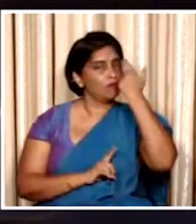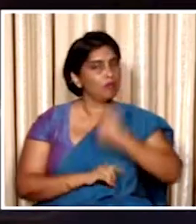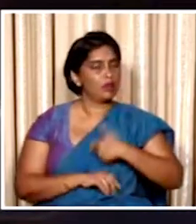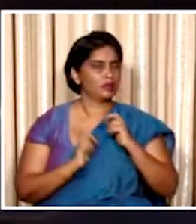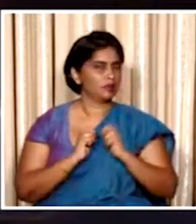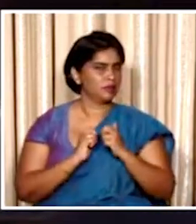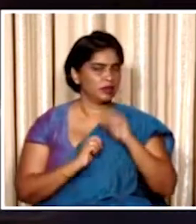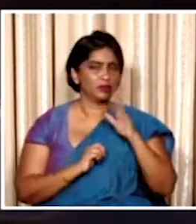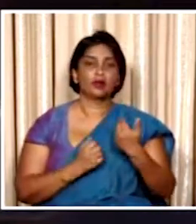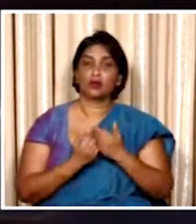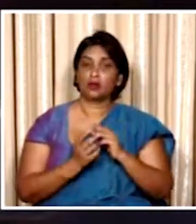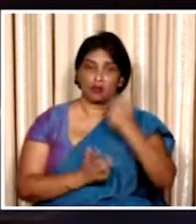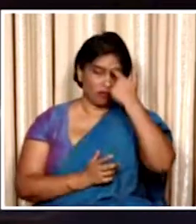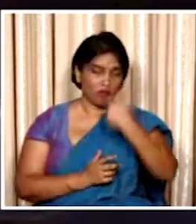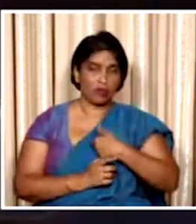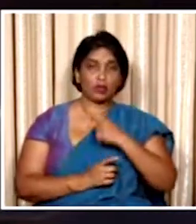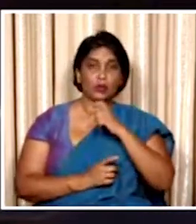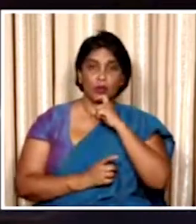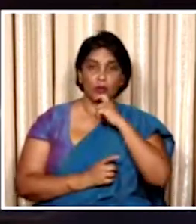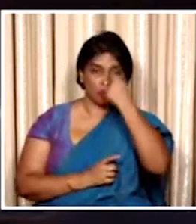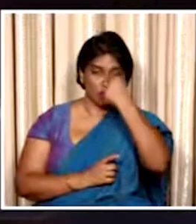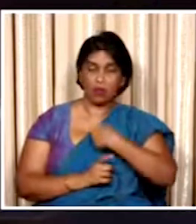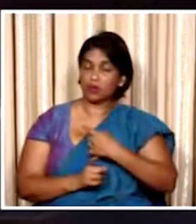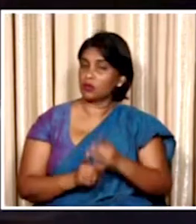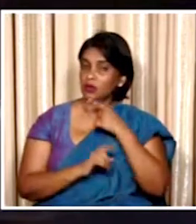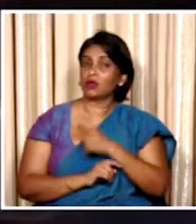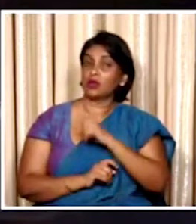මත තමන්ට එරෙහිව ලැබිච්ච අධිකරණ තීන්දුවක් මත පදනම්ව